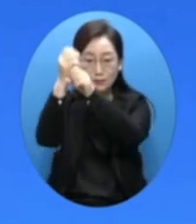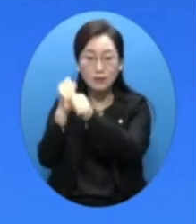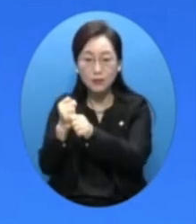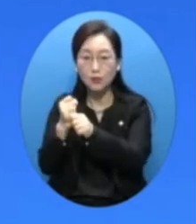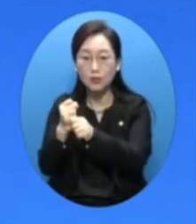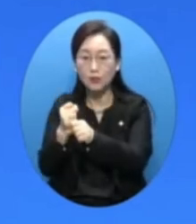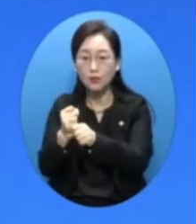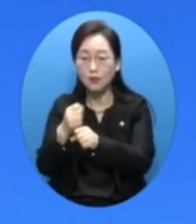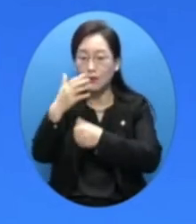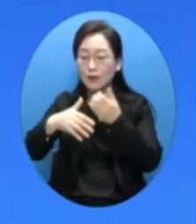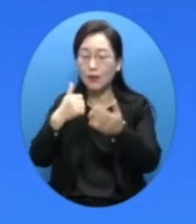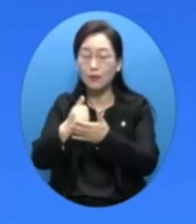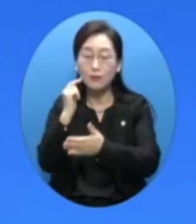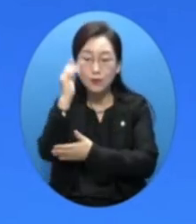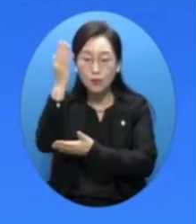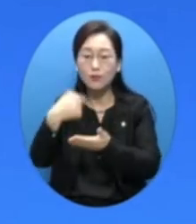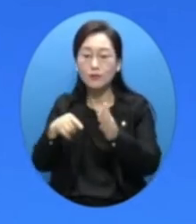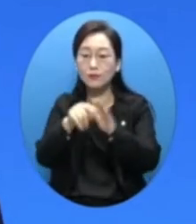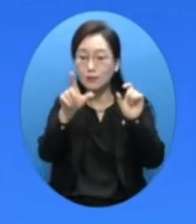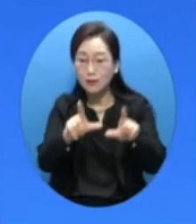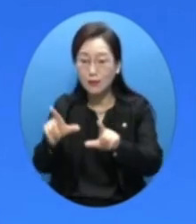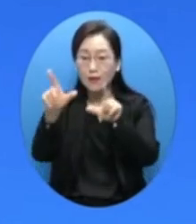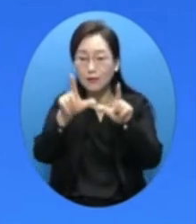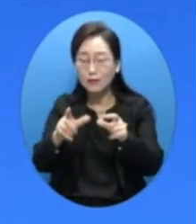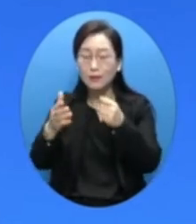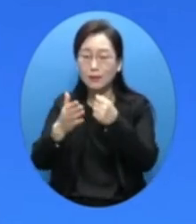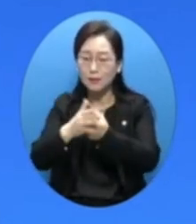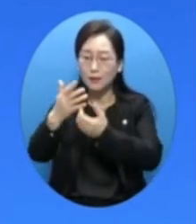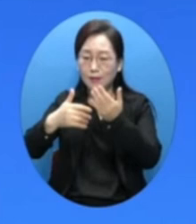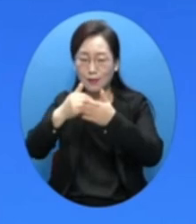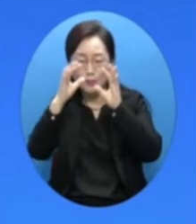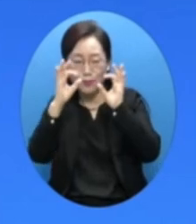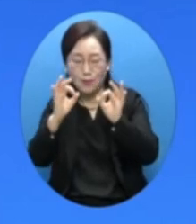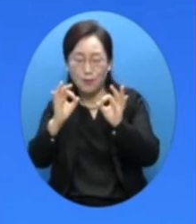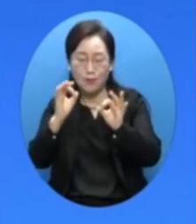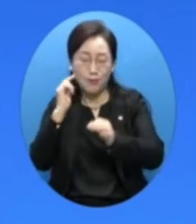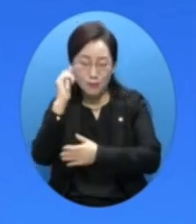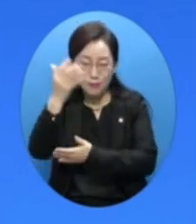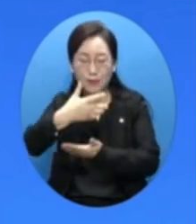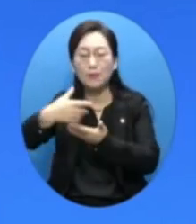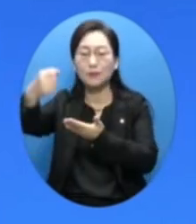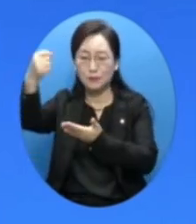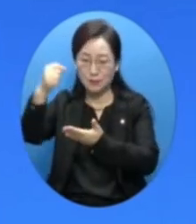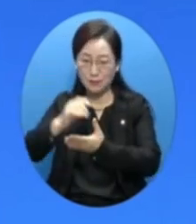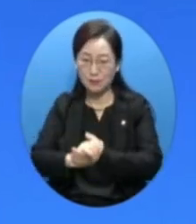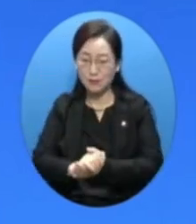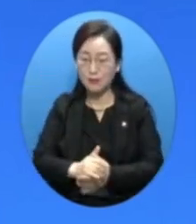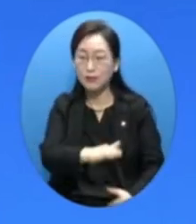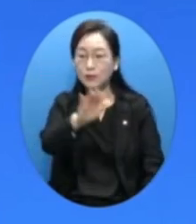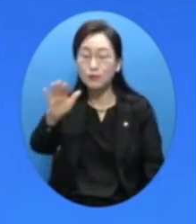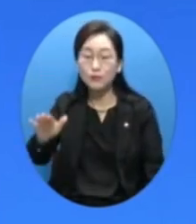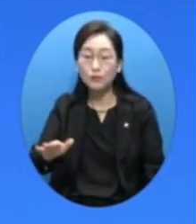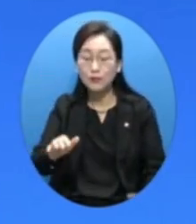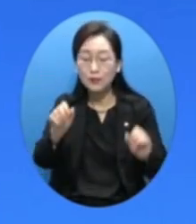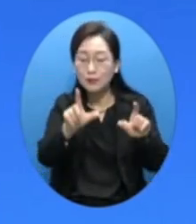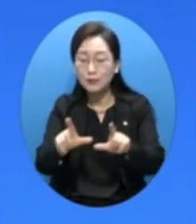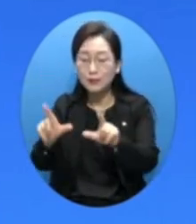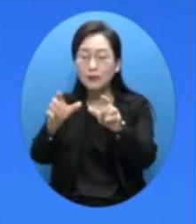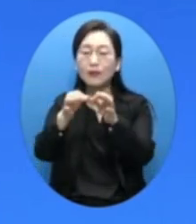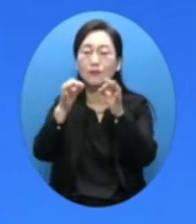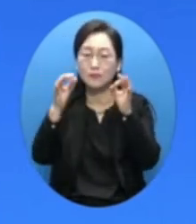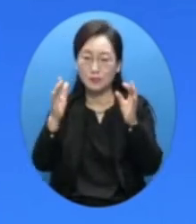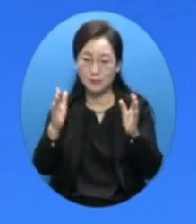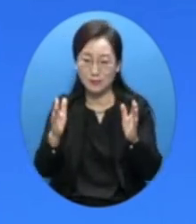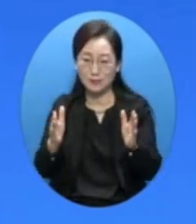하루 병원에 살았기 때문에 하나님께서 그를 통해서 큰 영광을 받으신 것입니다 우리 일생을 사랑하는 동안